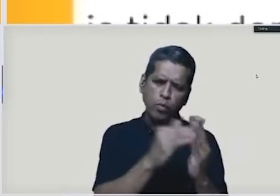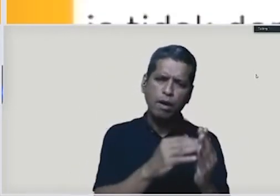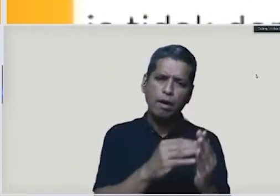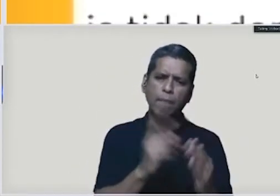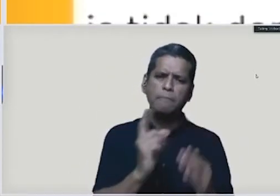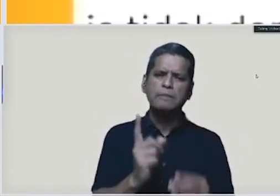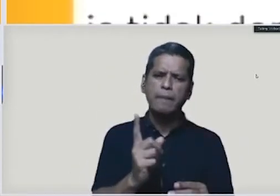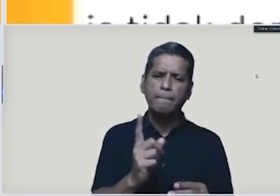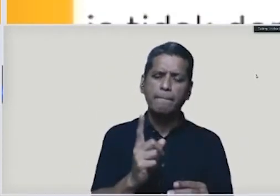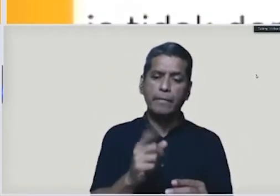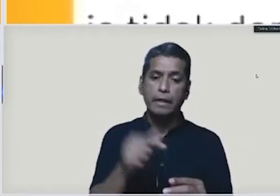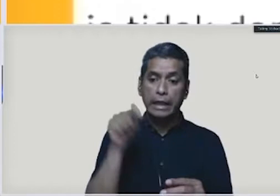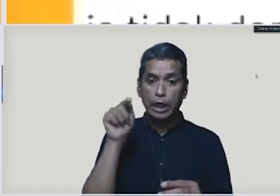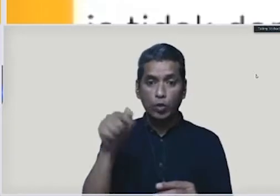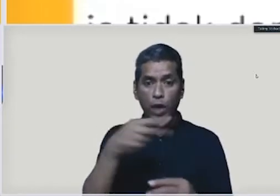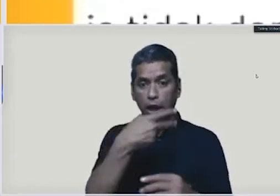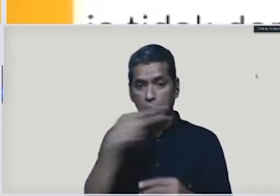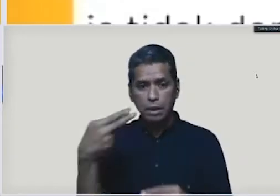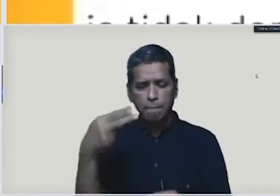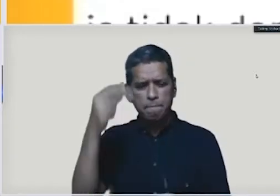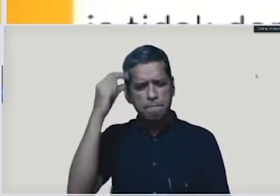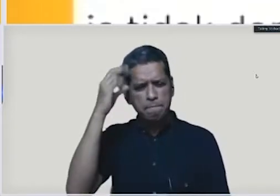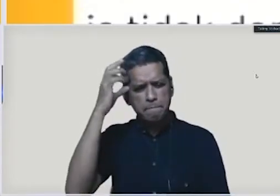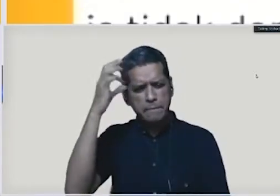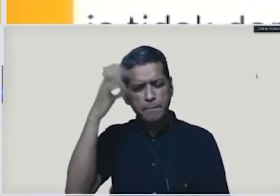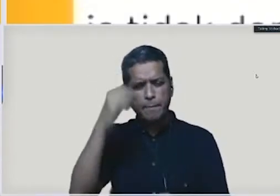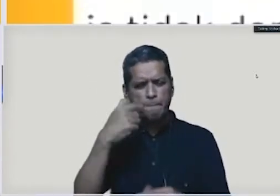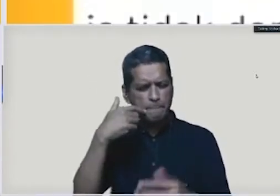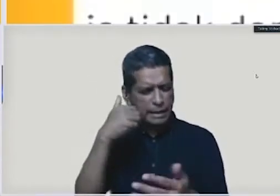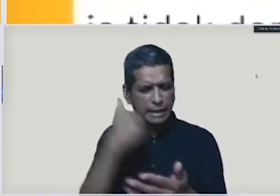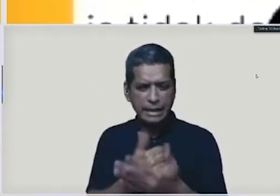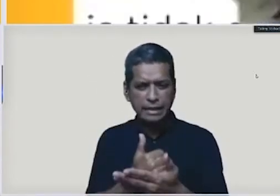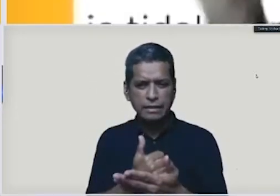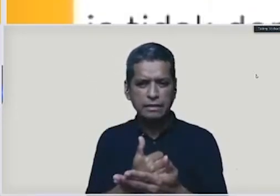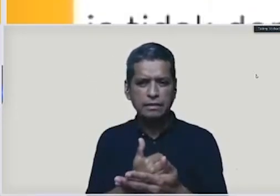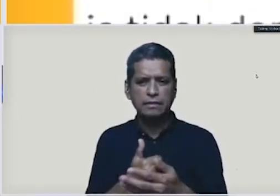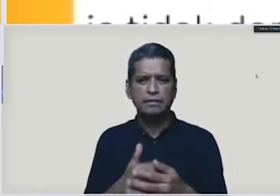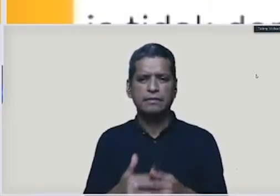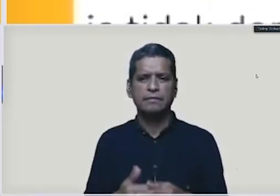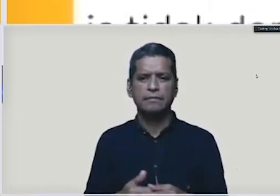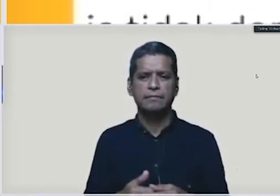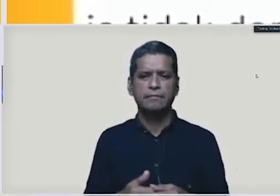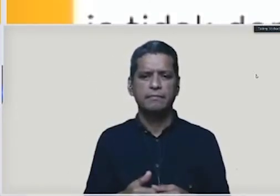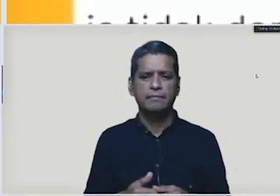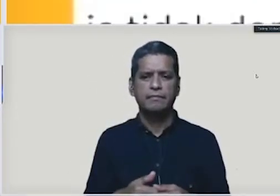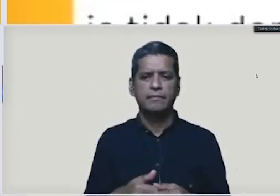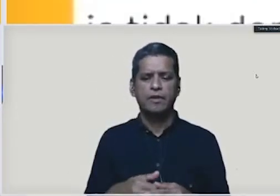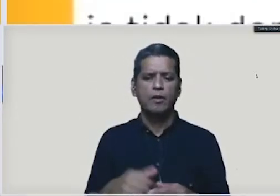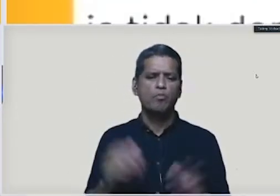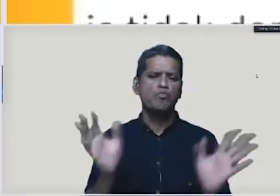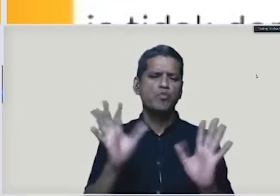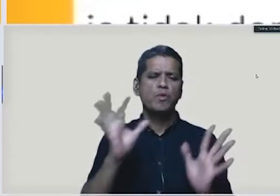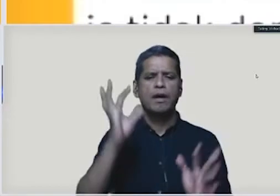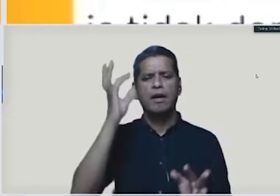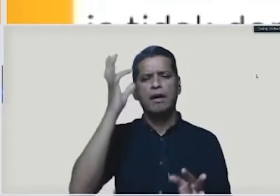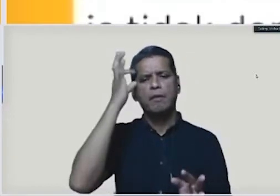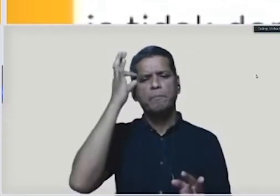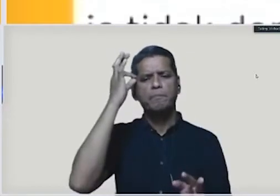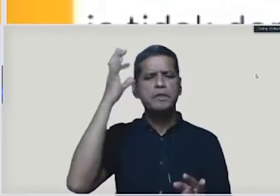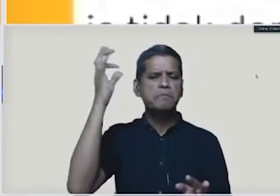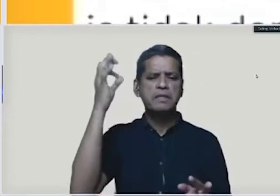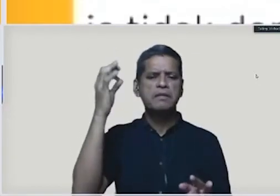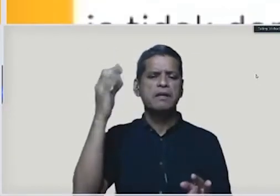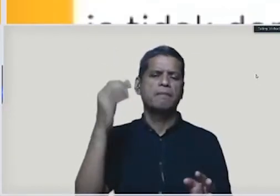ini ada ini pasti ada maknanya bukan hanya sekedar mimpi yang Hai yang disebut orang sebagai